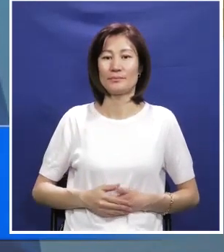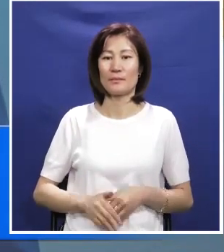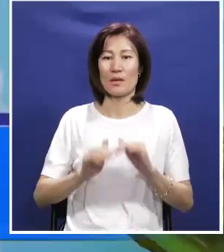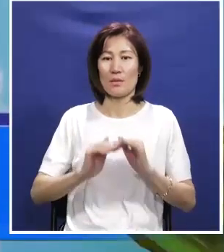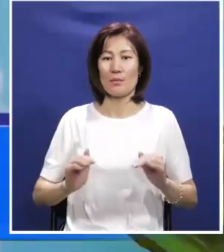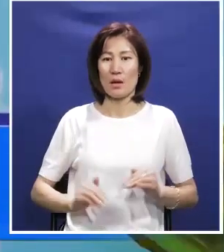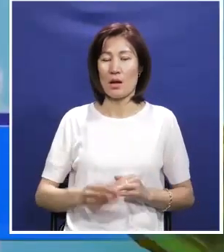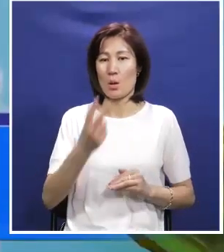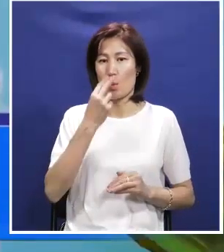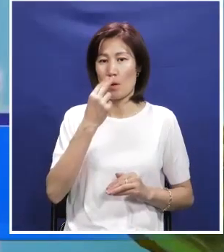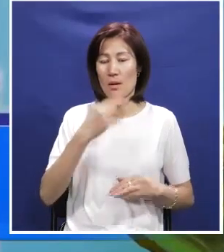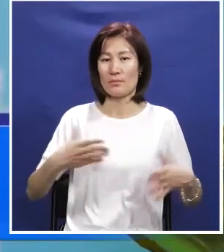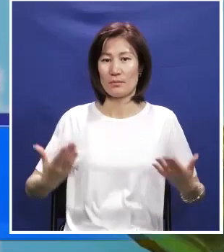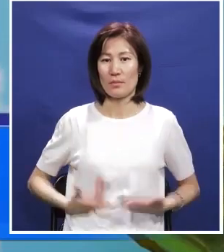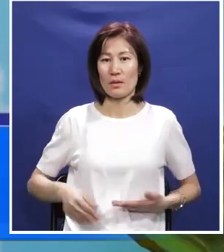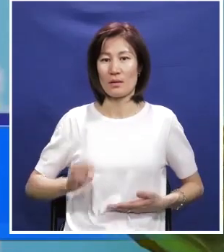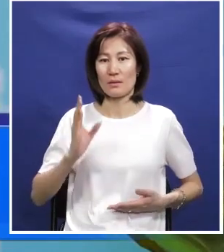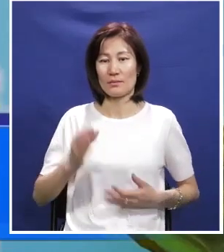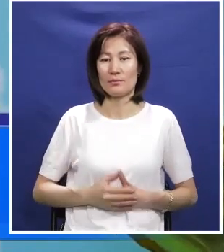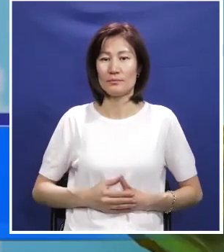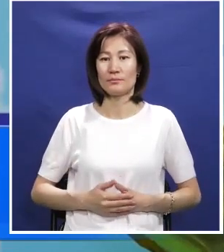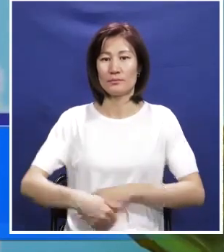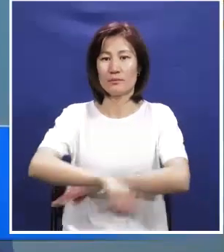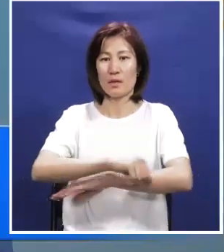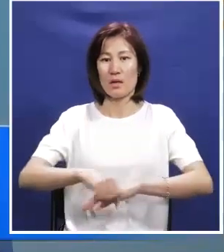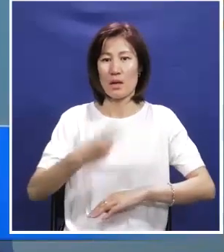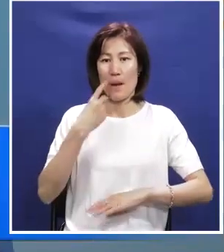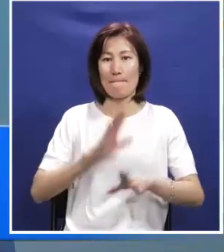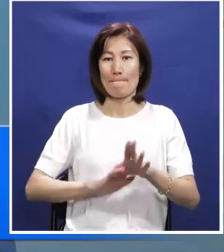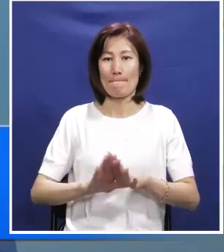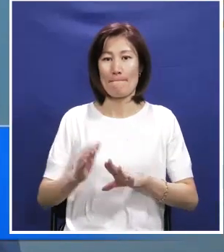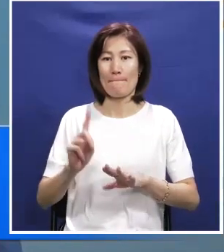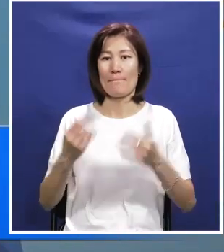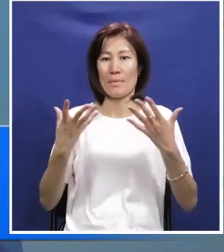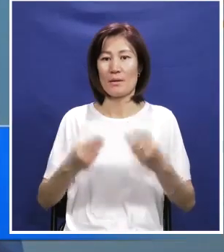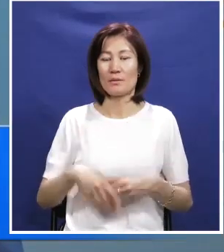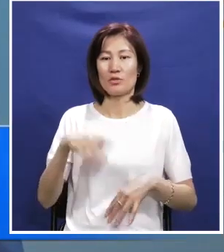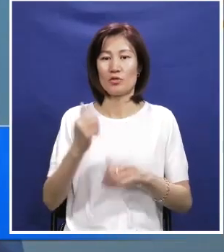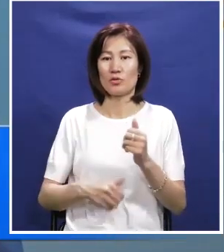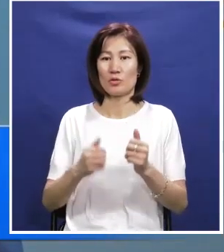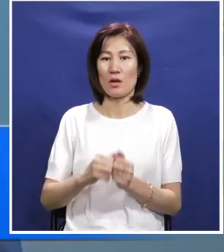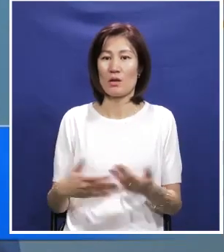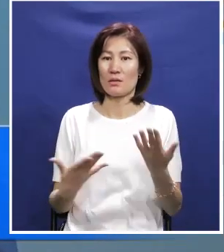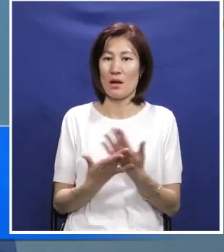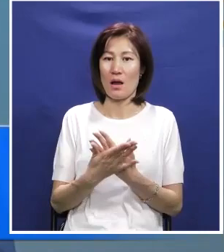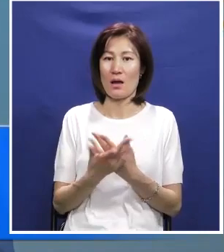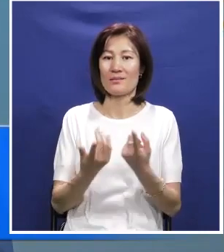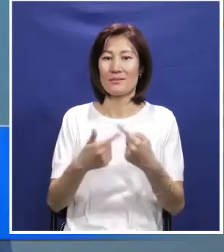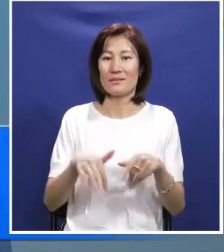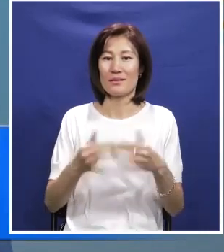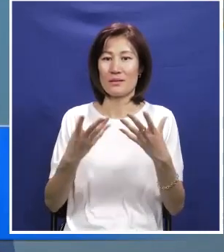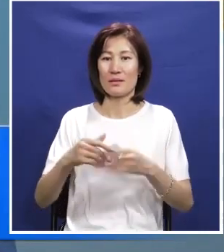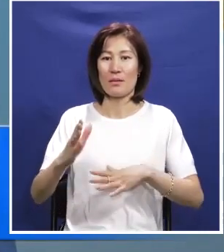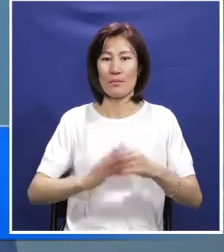балабақша өміріндегі маңызды ролін айқындап көрсету. Біз заманауи, күнделікті жаңашыл, жаңа